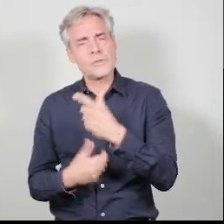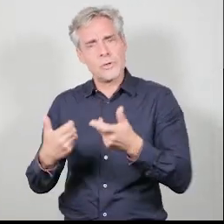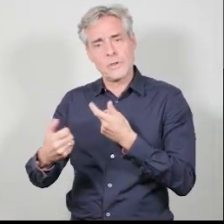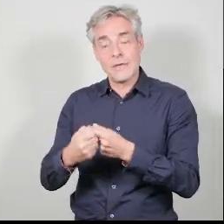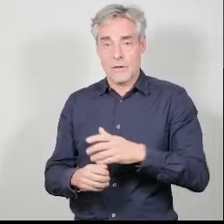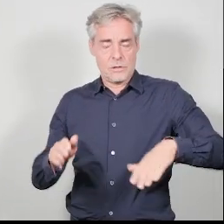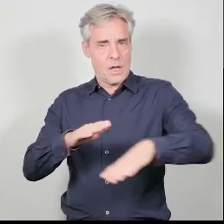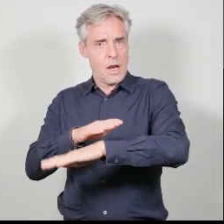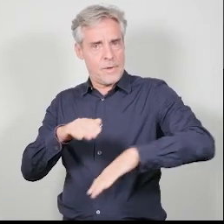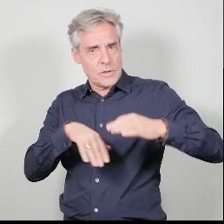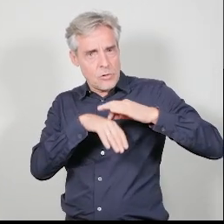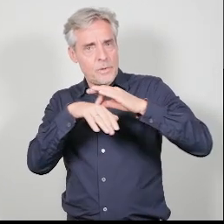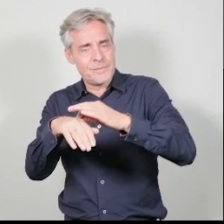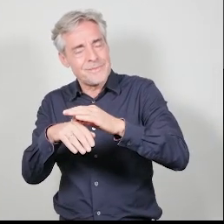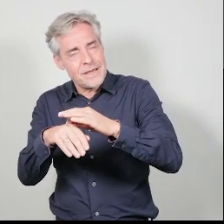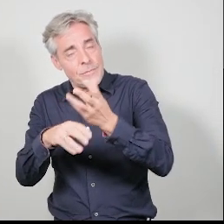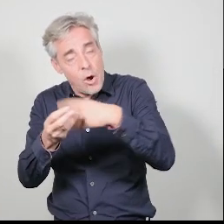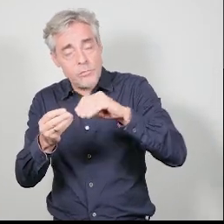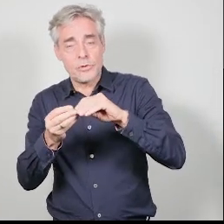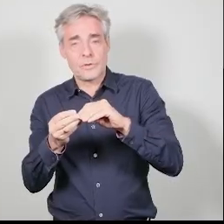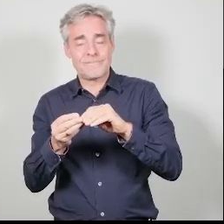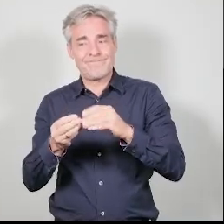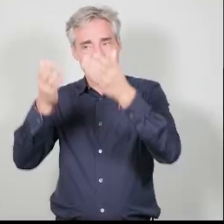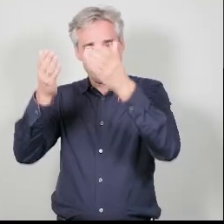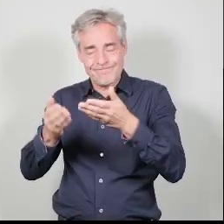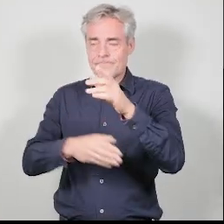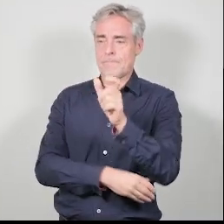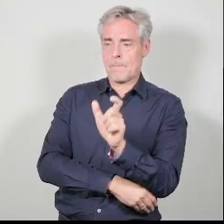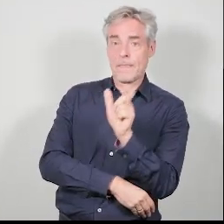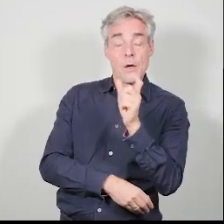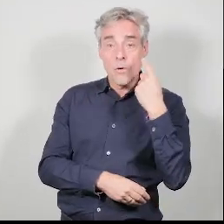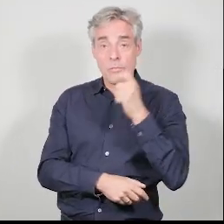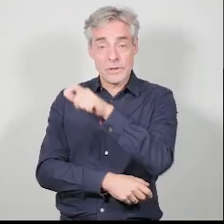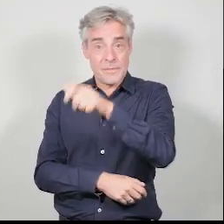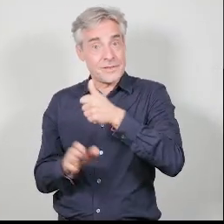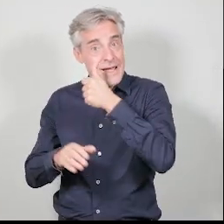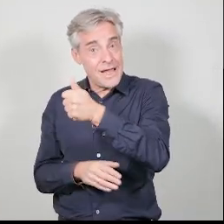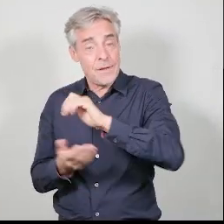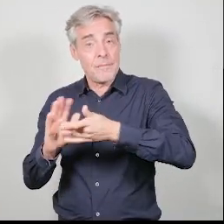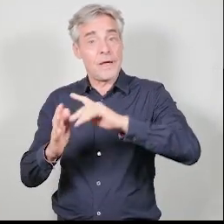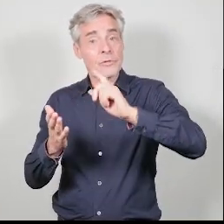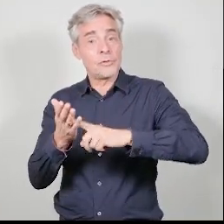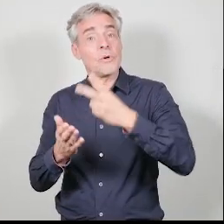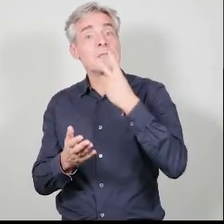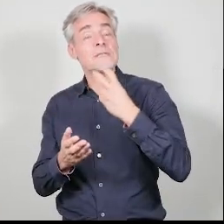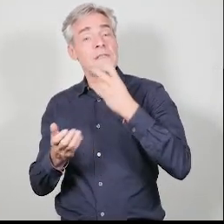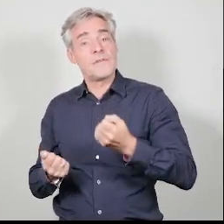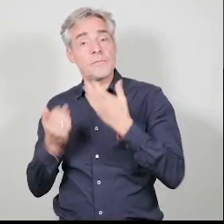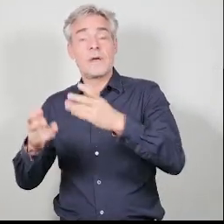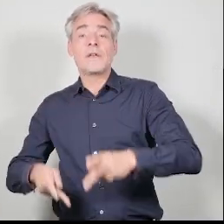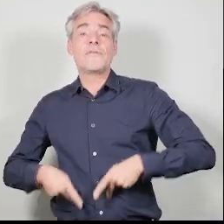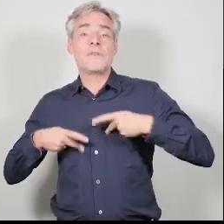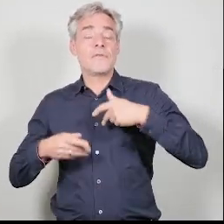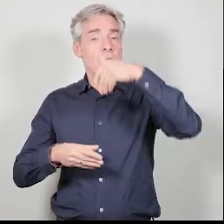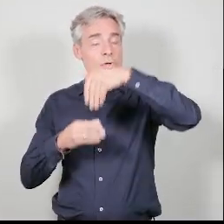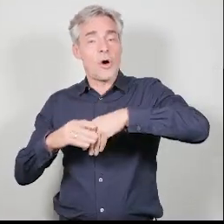c'est la base de l'accompagnement, mais il s'agit surtout en fait de rendre effectif pour les personnes un ensemble de droits civils. Donc, vivre chez elles, quel